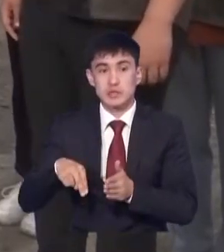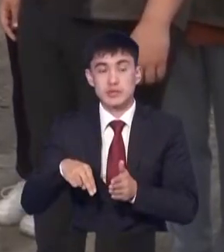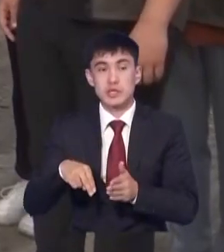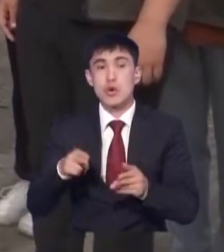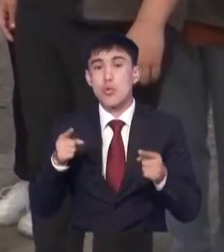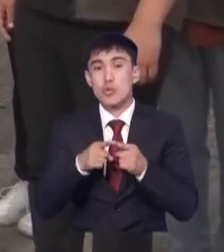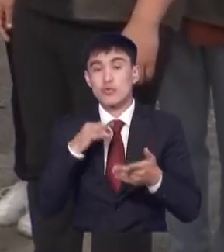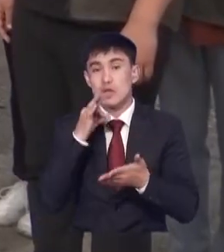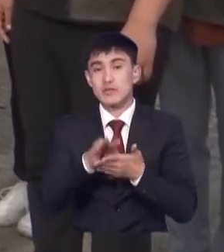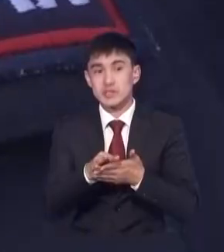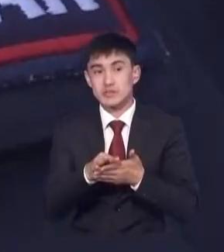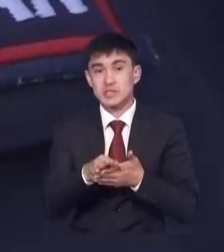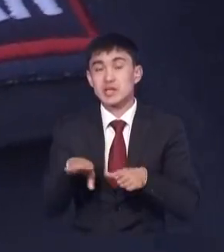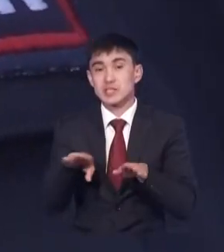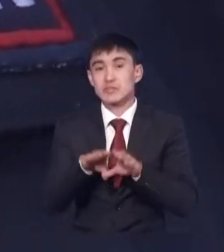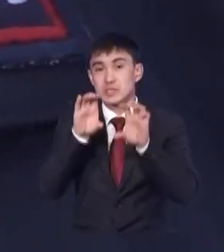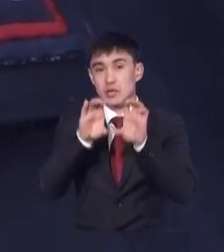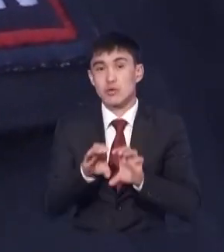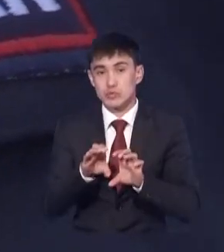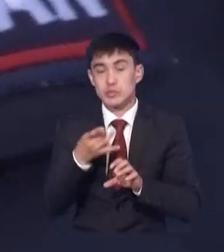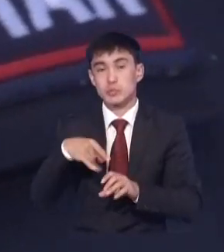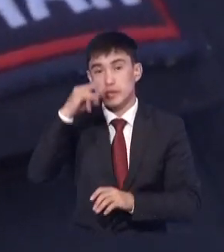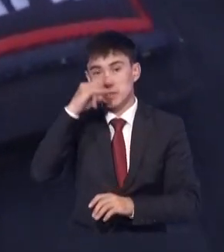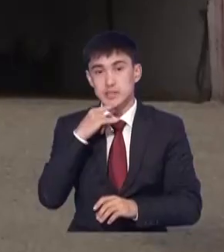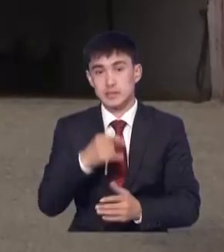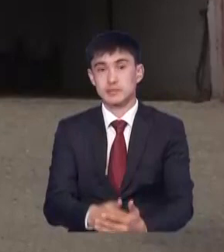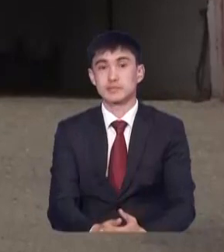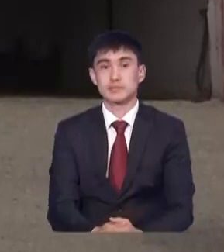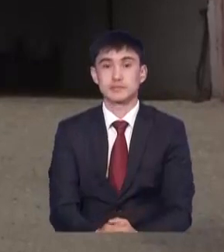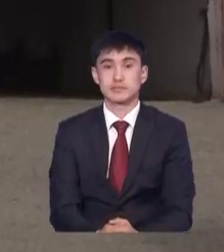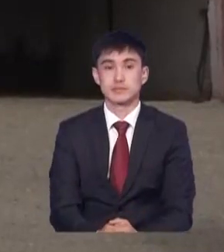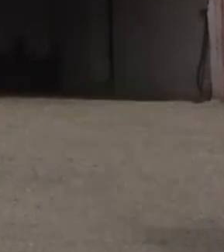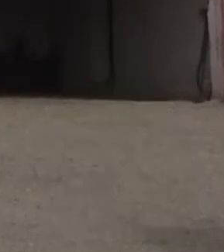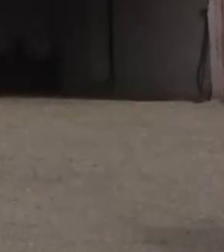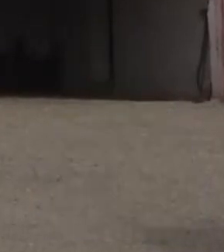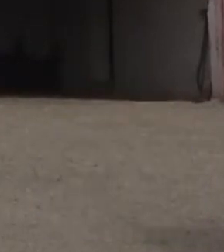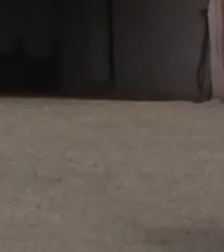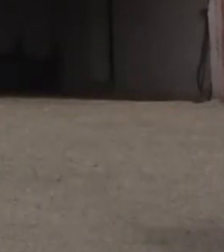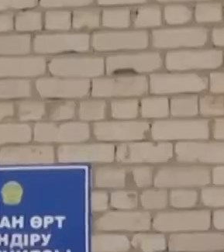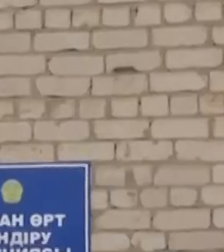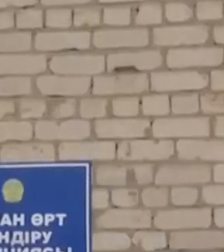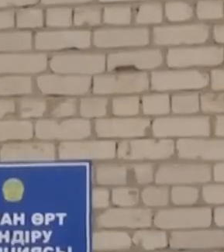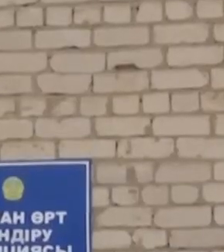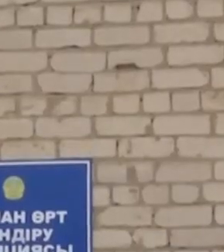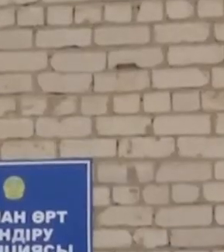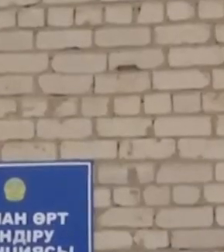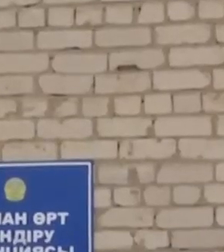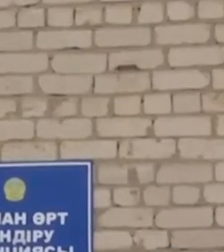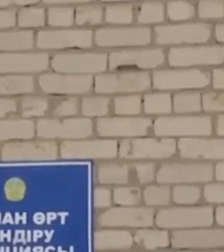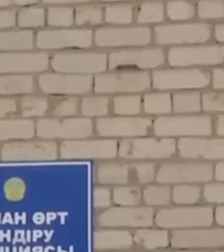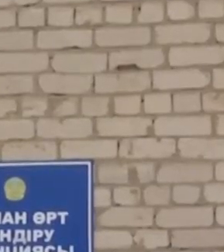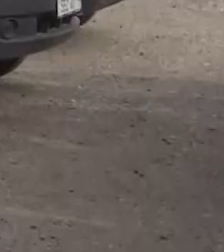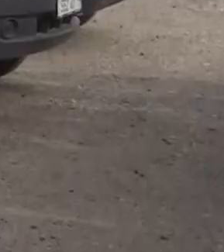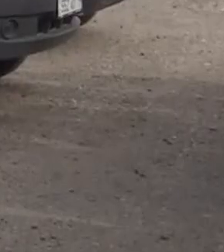или уголовной ответственности в соответствии с законодательством Республики Казахстан. Карина Закрива, Иркеблан Жакыбай, Мади Байбосынов,